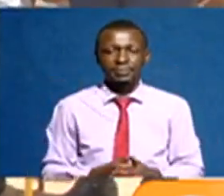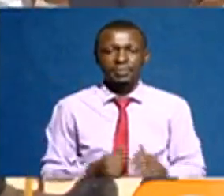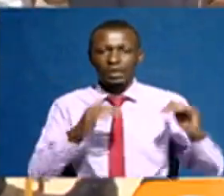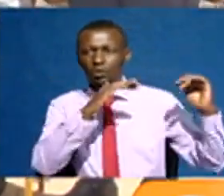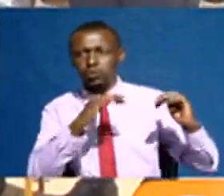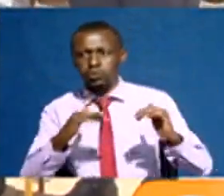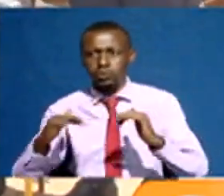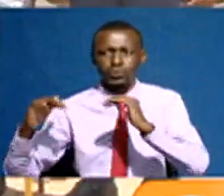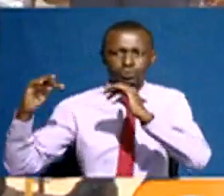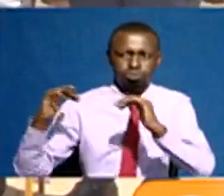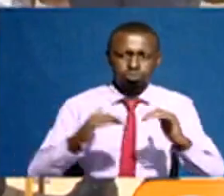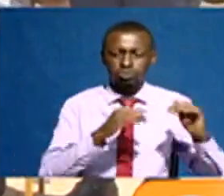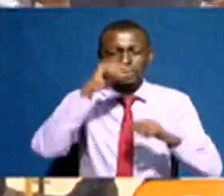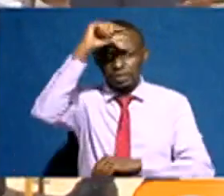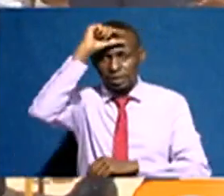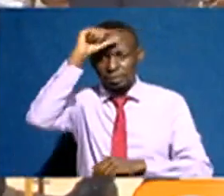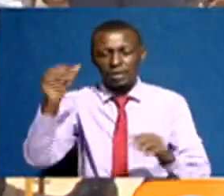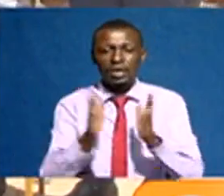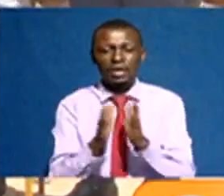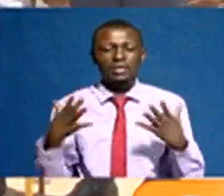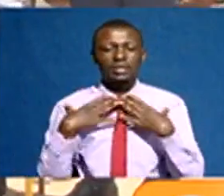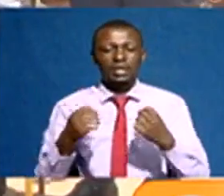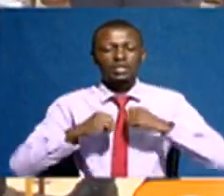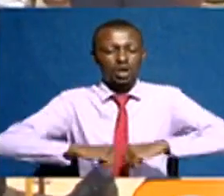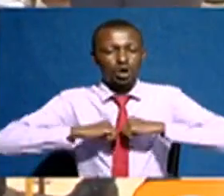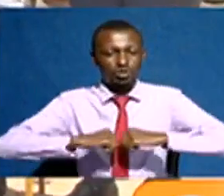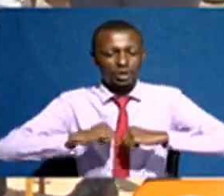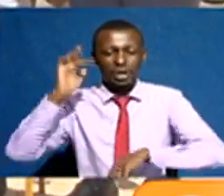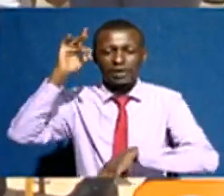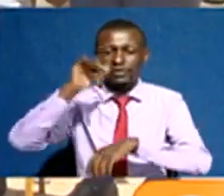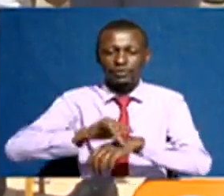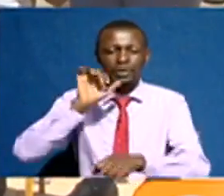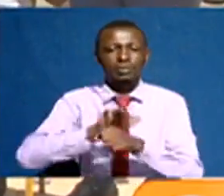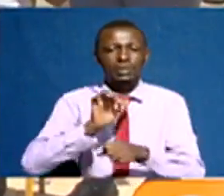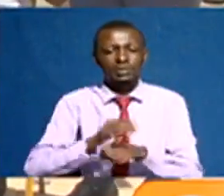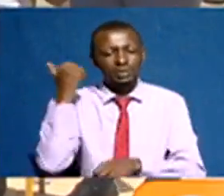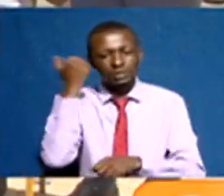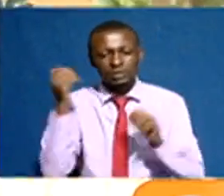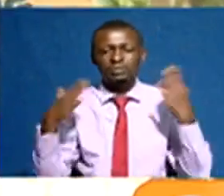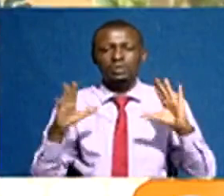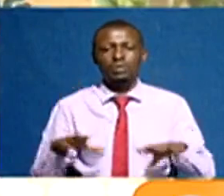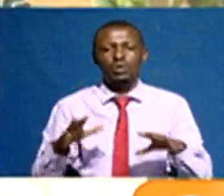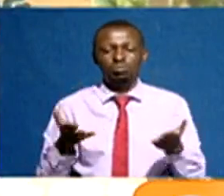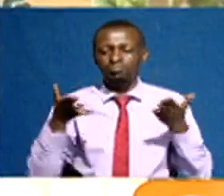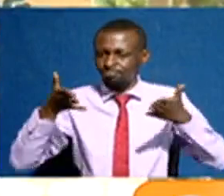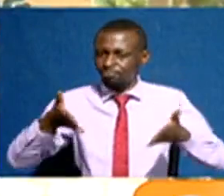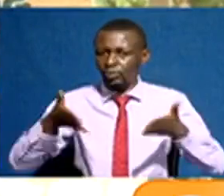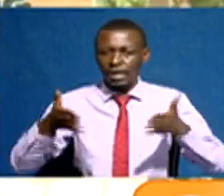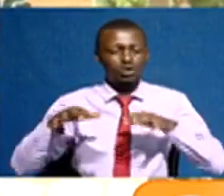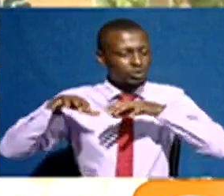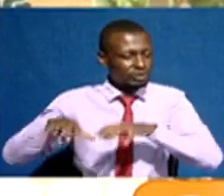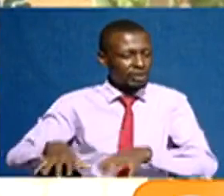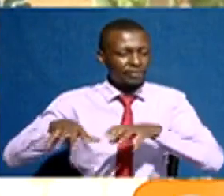kuv inoa kati ya serali na wahum wa afya ina pak wagon ambo hadi sasa